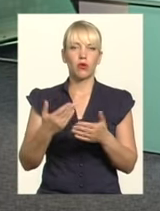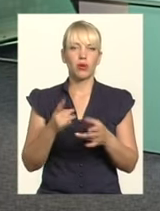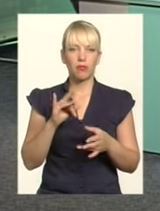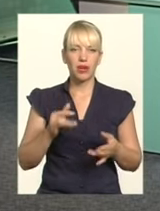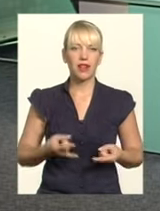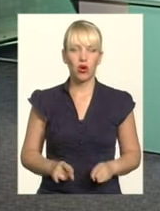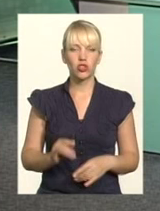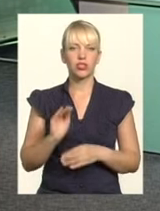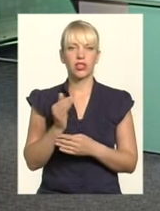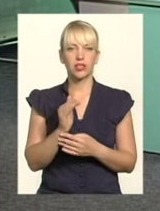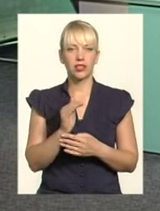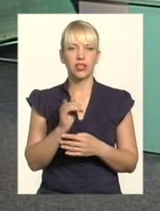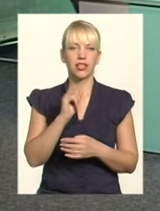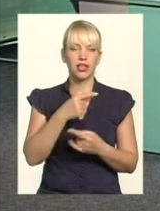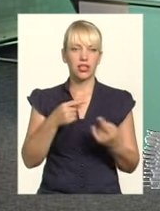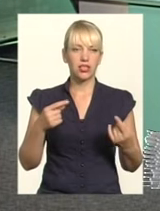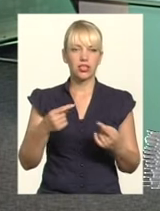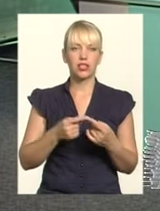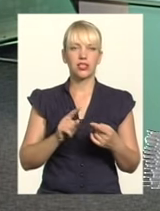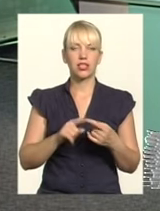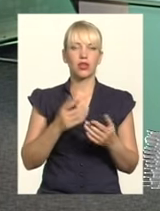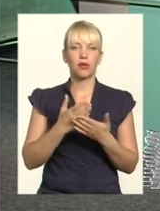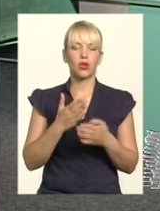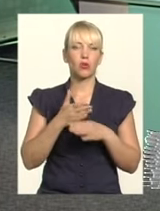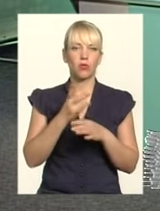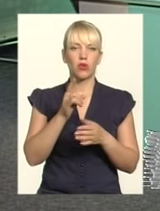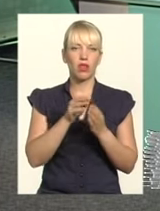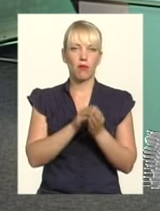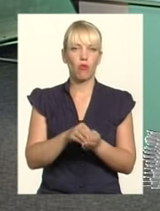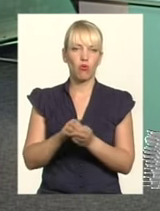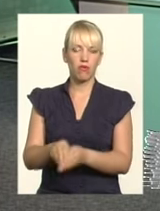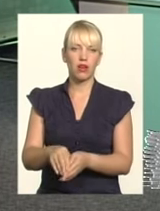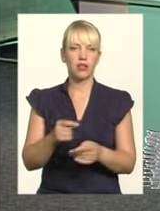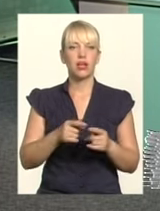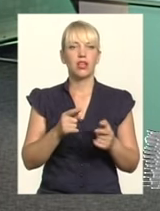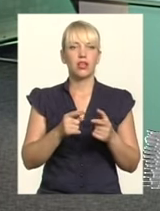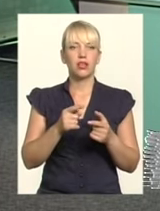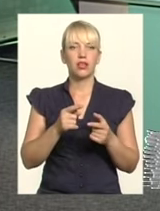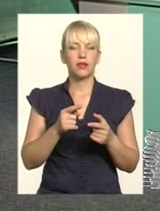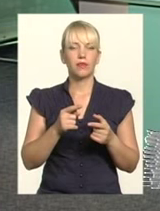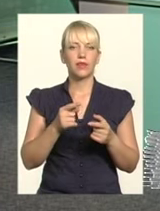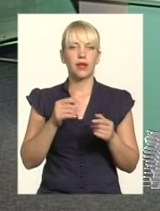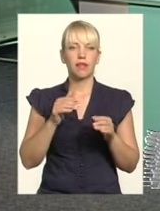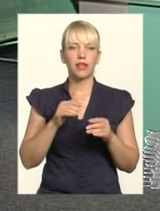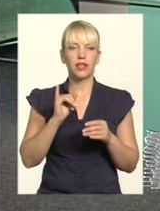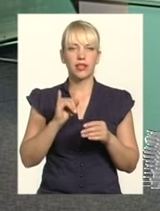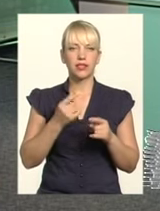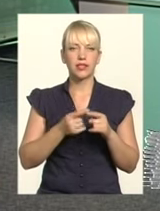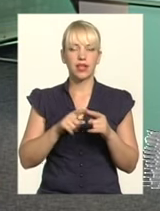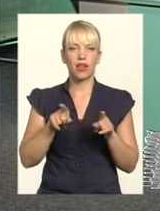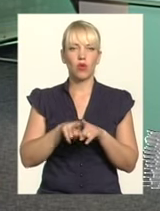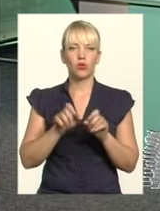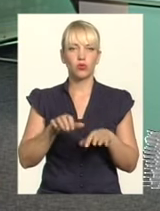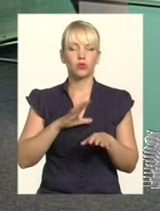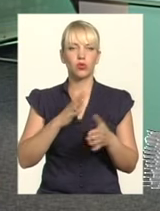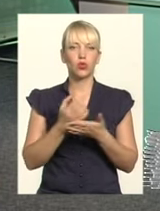дитини разової, це яка допомога на поховання, допомога, яка виплачена з коштів місцевих бюджетів. І це може бути